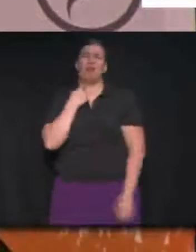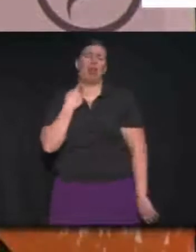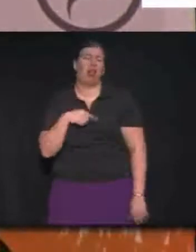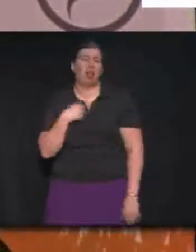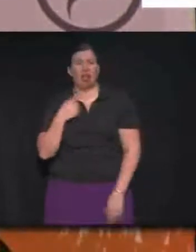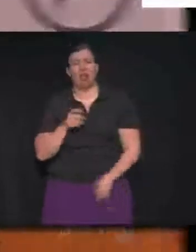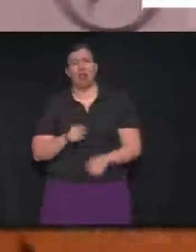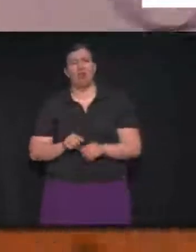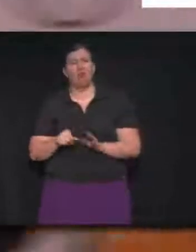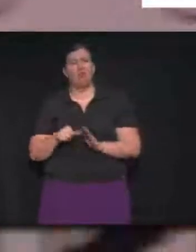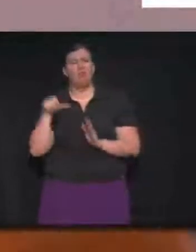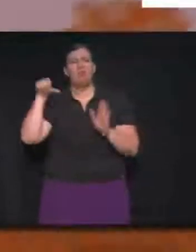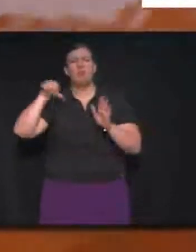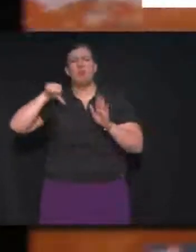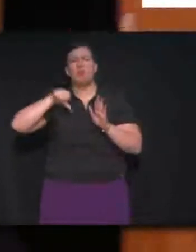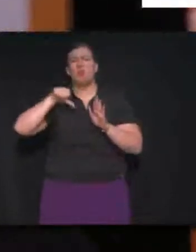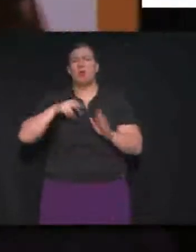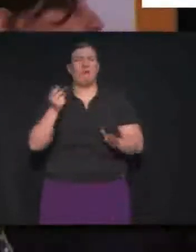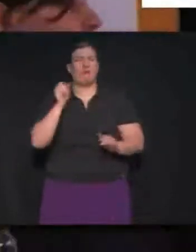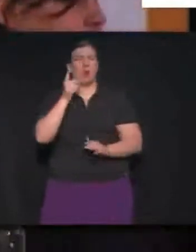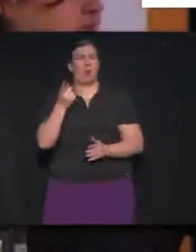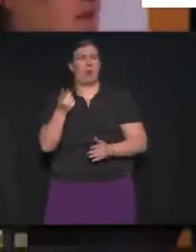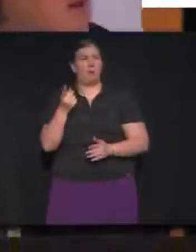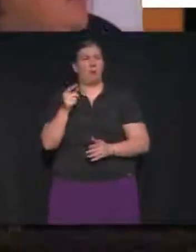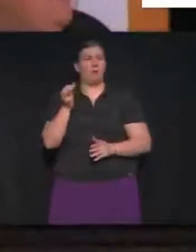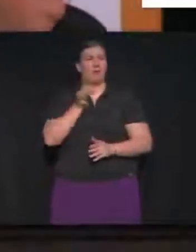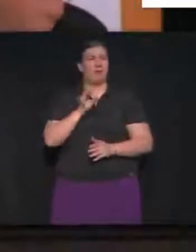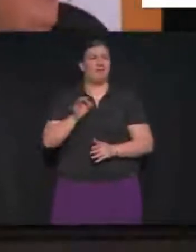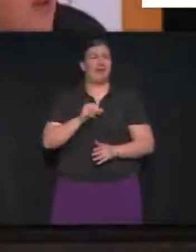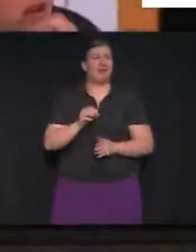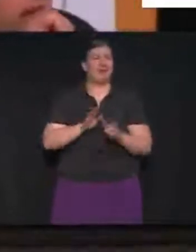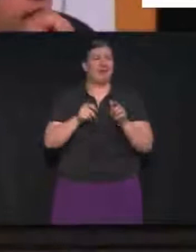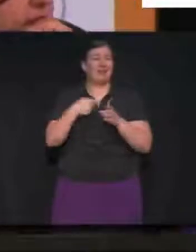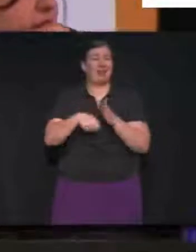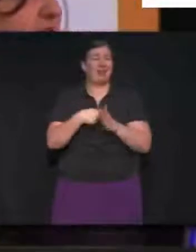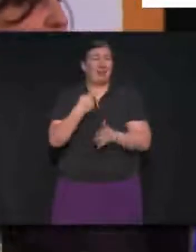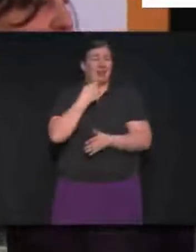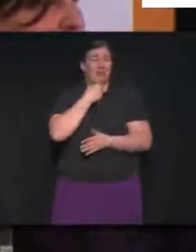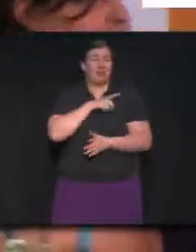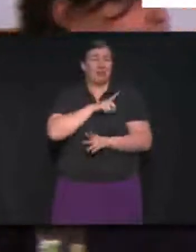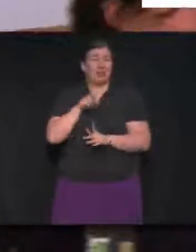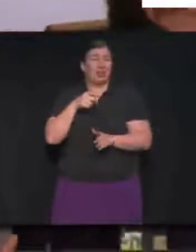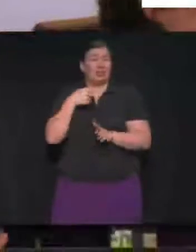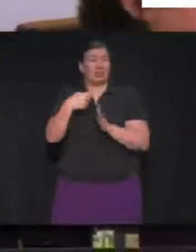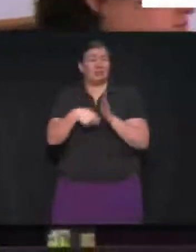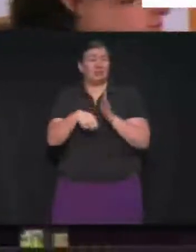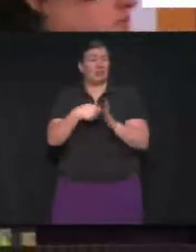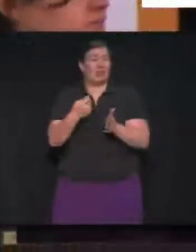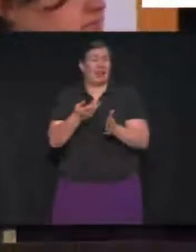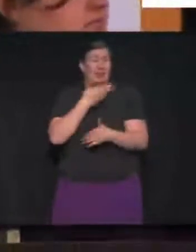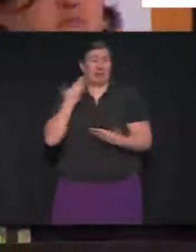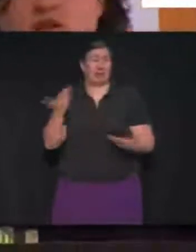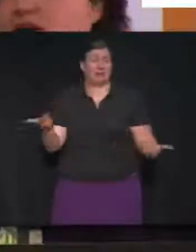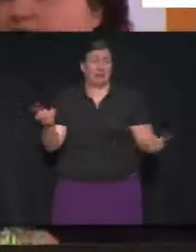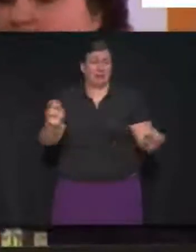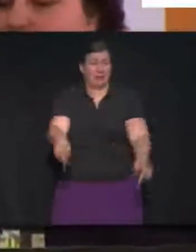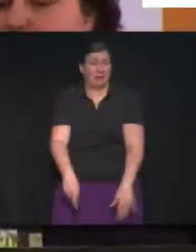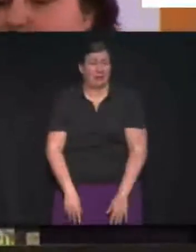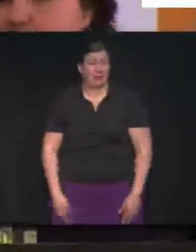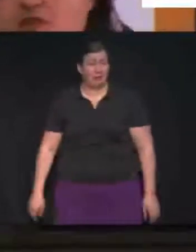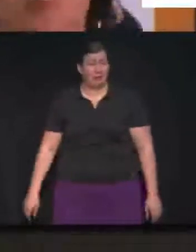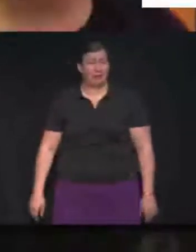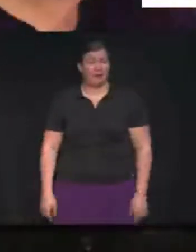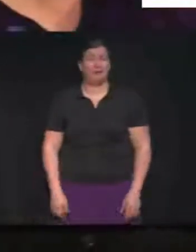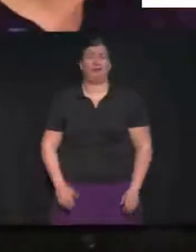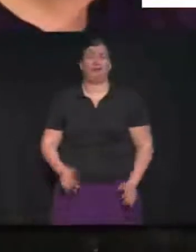ihr müsst nicht akustisch schmecken ihr könnt auf dem Zettel und wen kenntlich machen so ähm ich hätte dann gerne